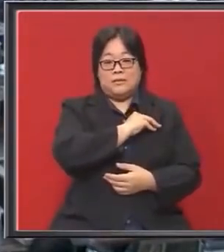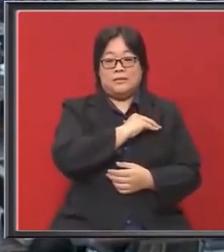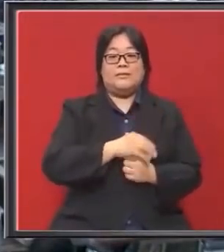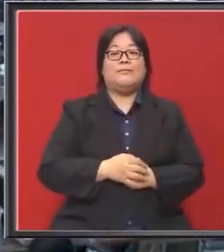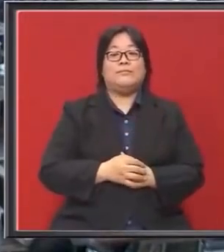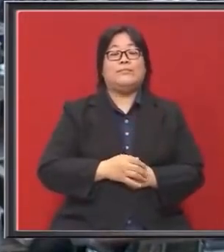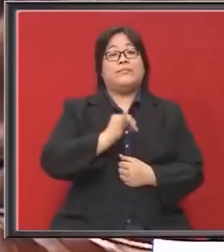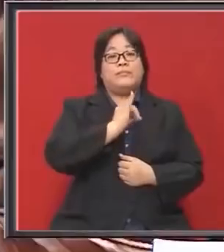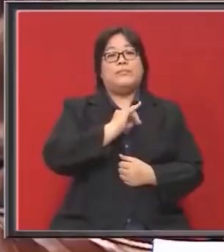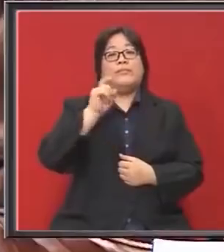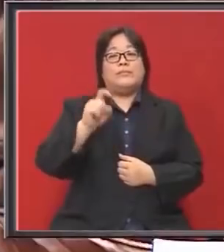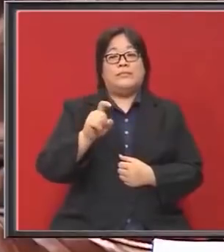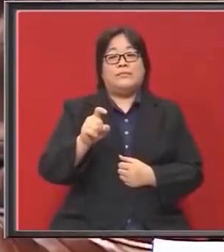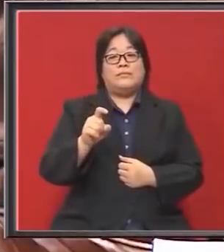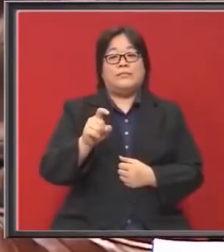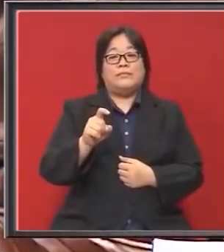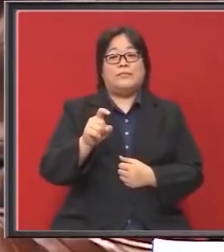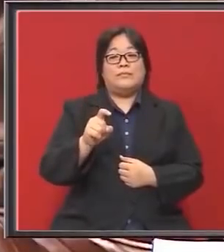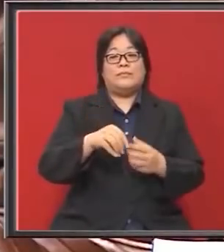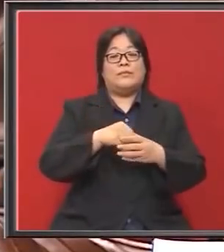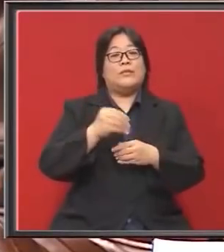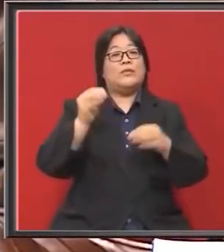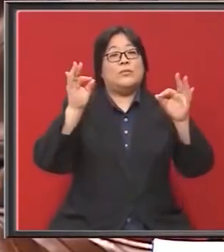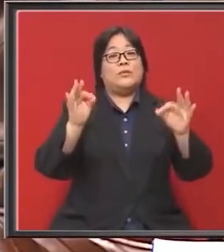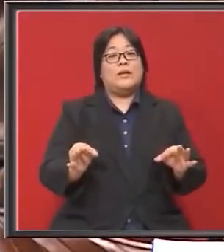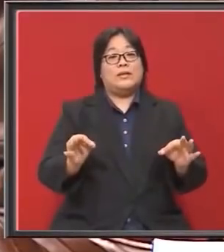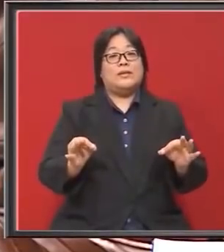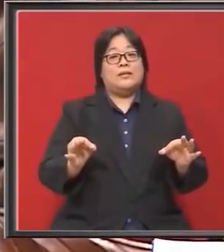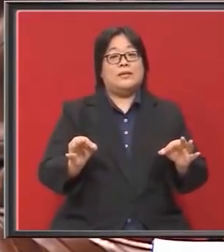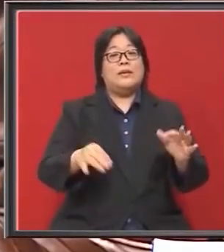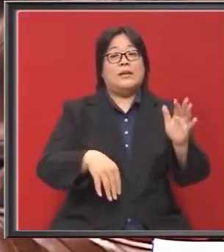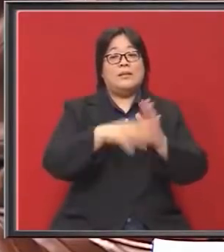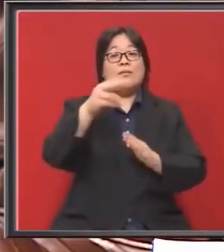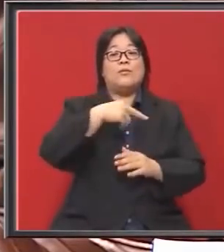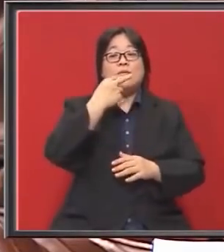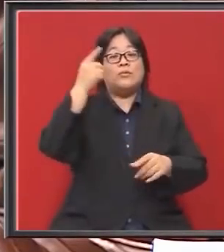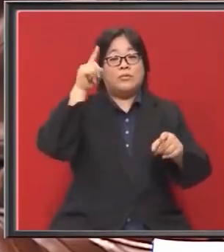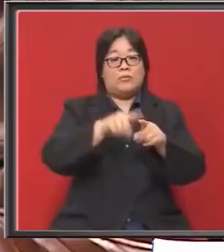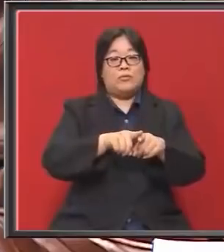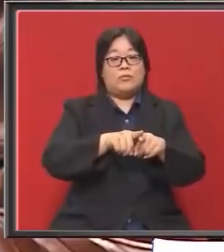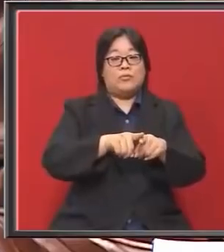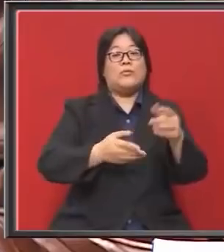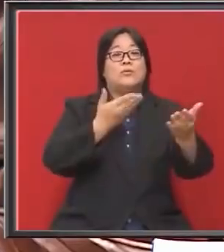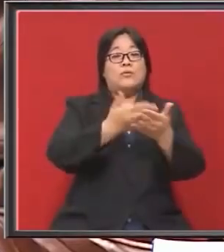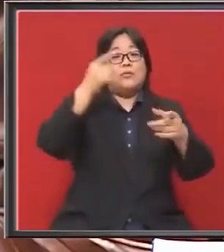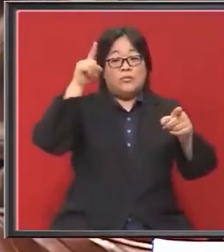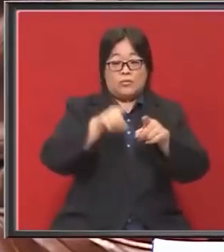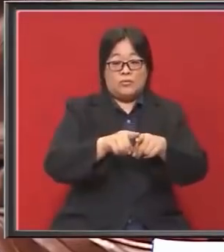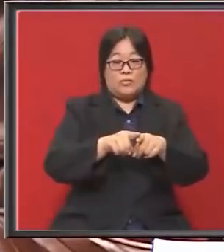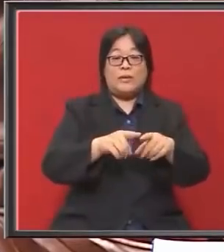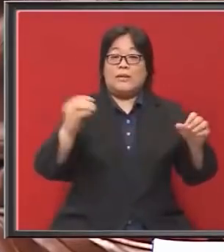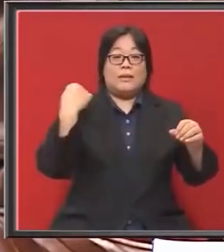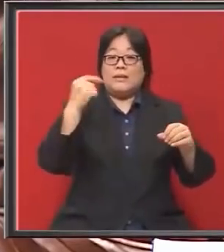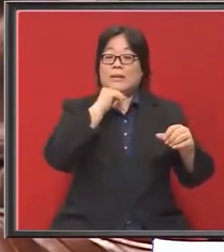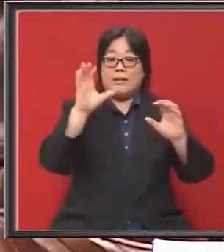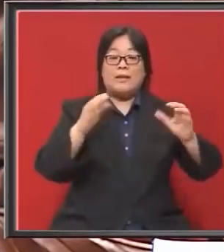menteri saya perlu mengirimkan akan keputusan lebih volume 7 usul ditujukan Nah tadi